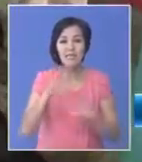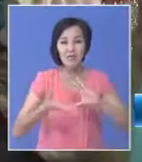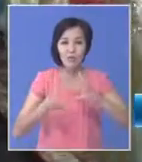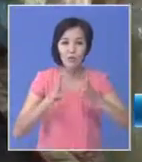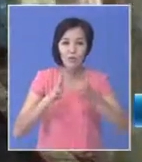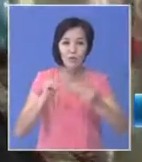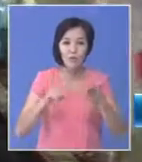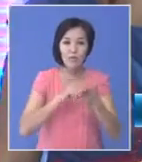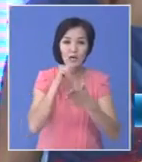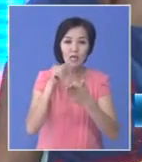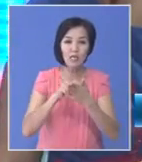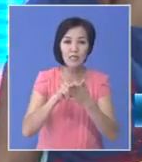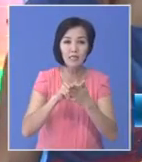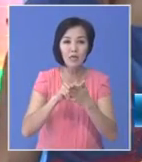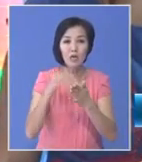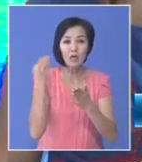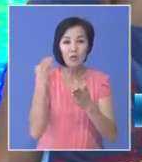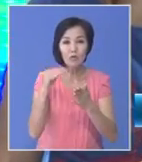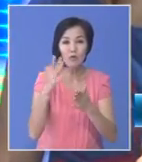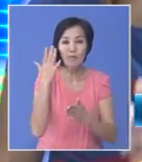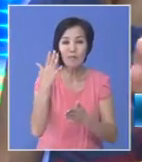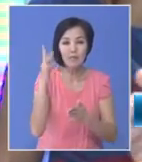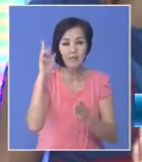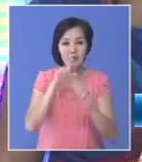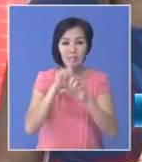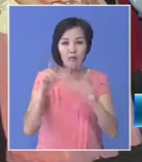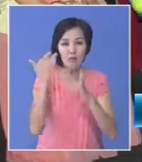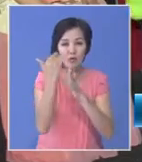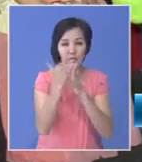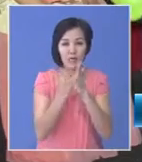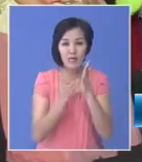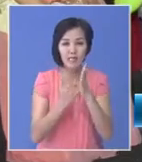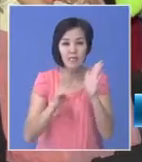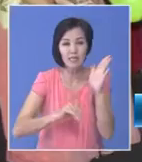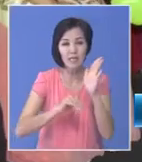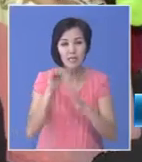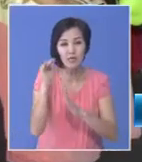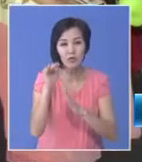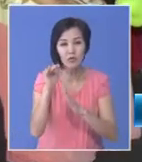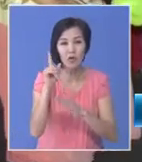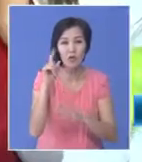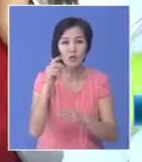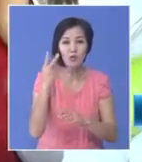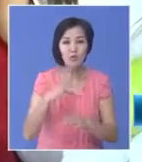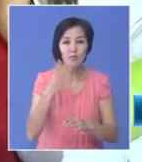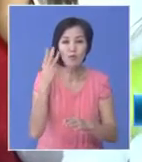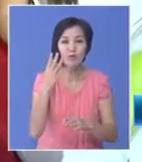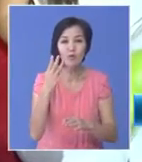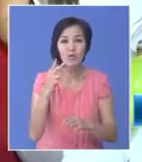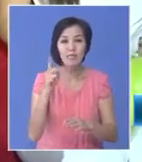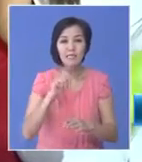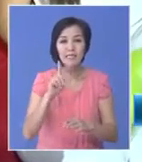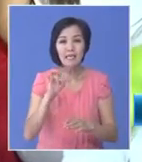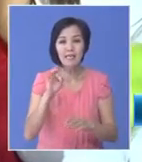шаһардағы алдыңғы 5 үздік оқу орнының қатарында. Білім ұясында қаладағы ең жоғары 123 балды жинаған Зарина Төлегенова